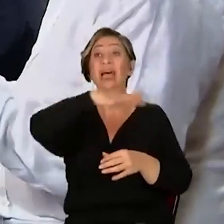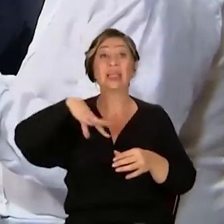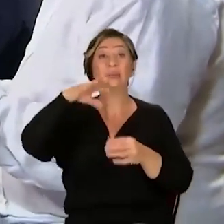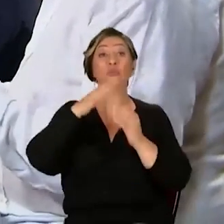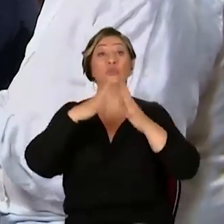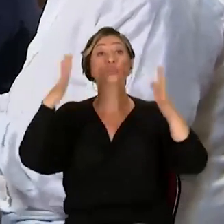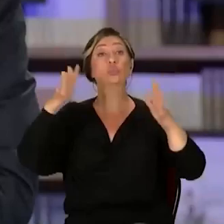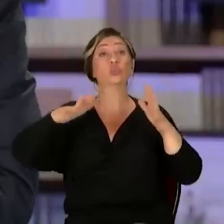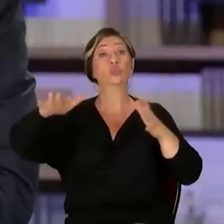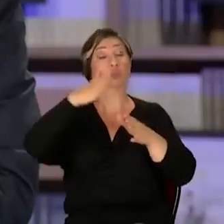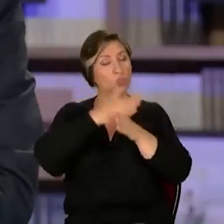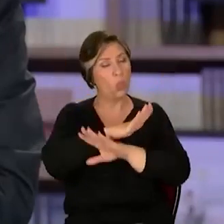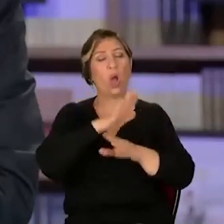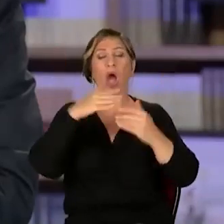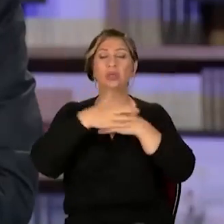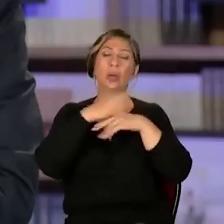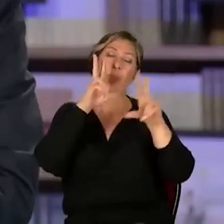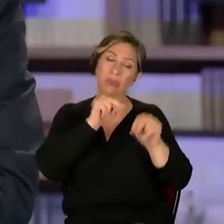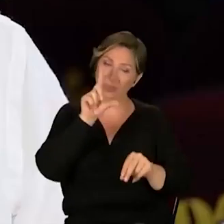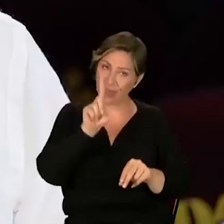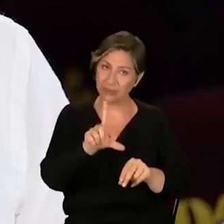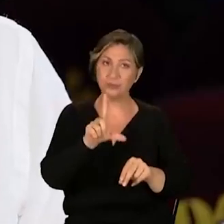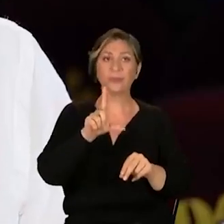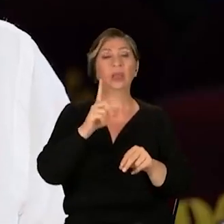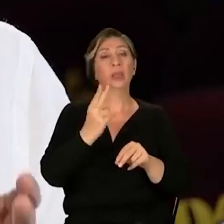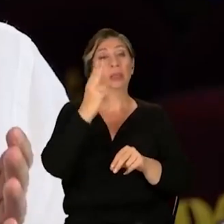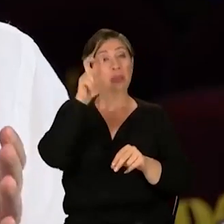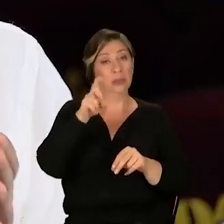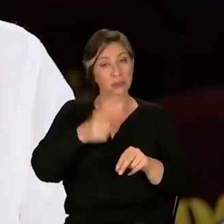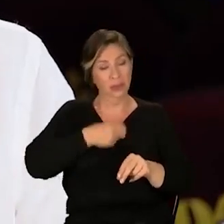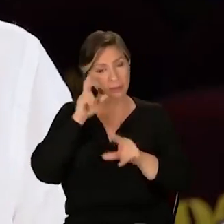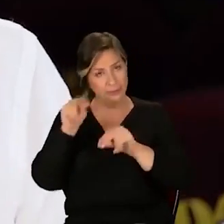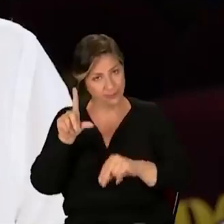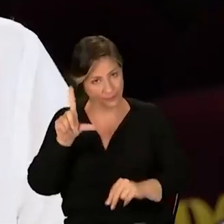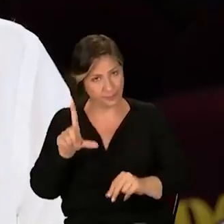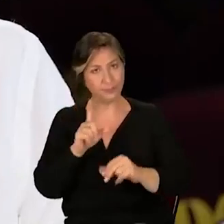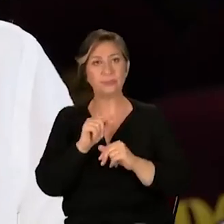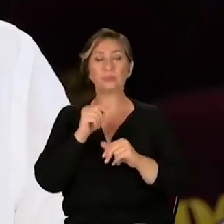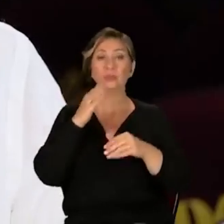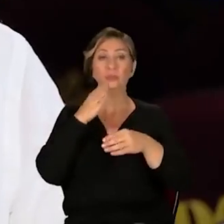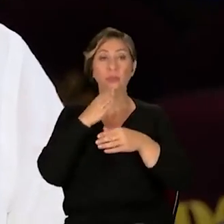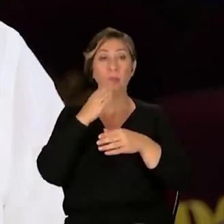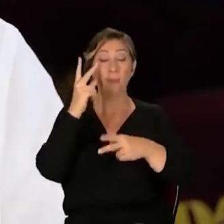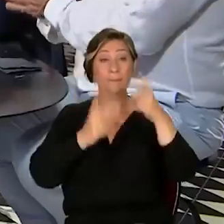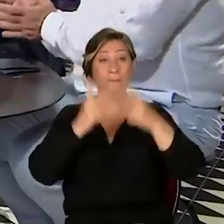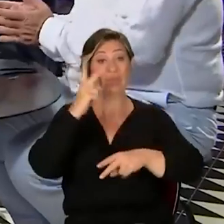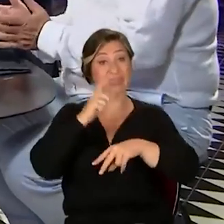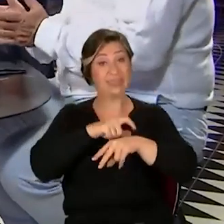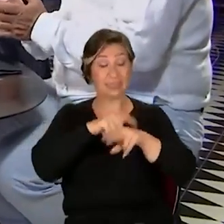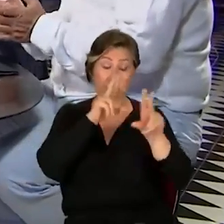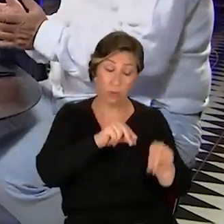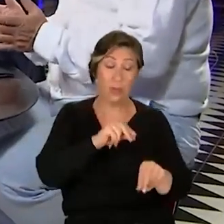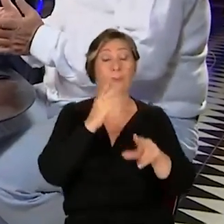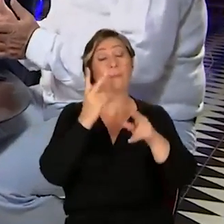için söylenenler doğru. İşte akşam yatmamız lazım, 7-8 saat uyumamız lazım, Doğrusu belli saatlerde yatıp